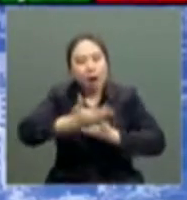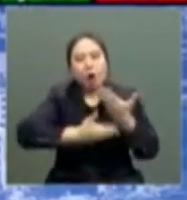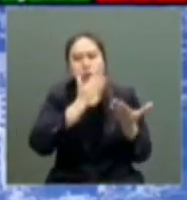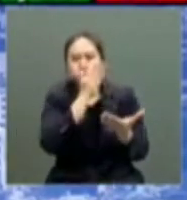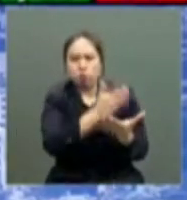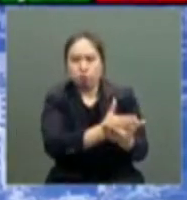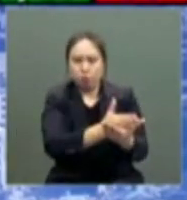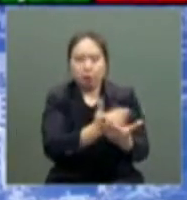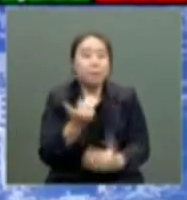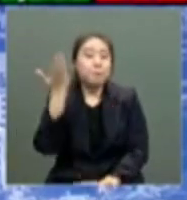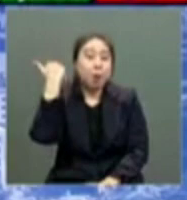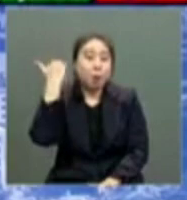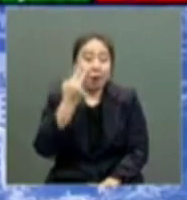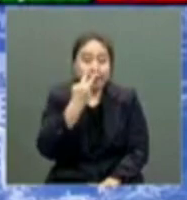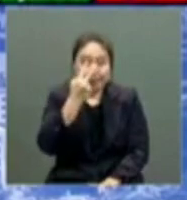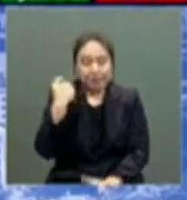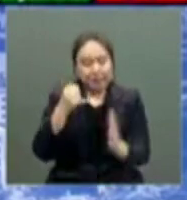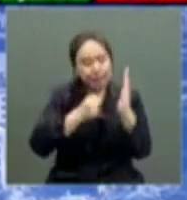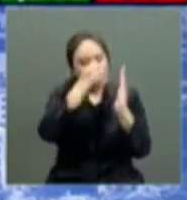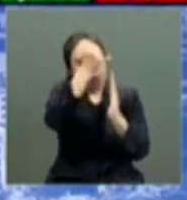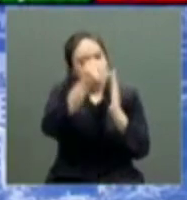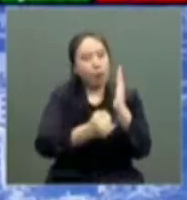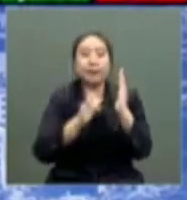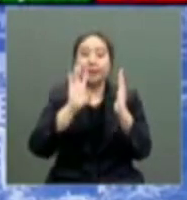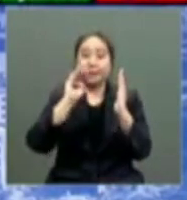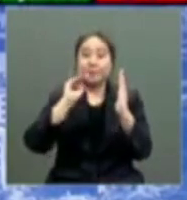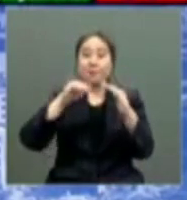นะคะที่ถามว่าเรื่องของมาตรการงดขายเครื่องดื่มแอลกอฮอล์เมื่อวานนี้เราจะเห็นว่ามีประมาณ40กว่าจังหวัดที่มีการประกาศงดขายเครื่องดื่มแอลกอฮอล์แล้วในประเทศไทยเรานะคะเรามี